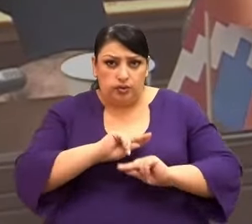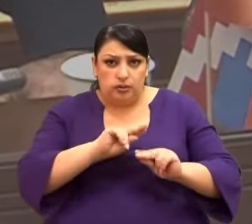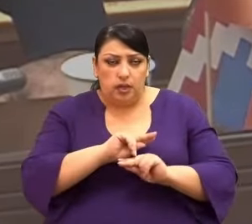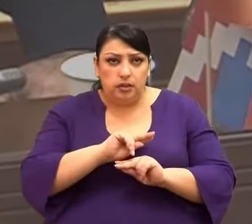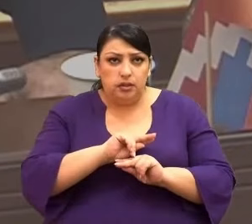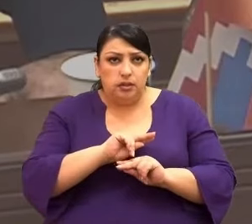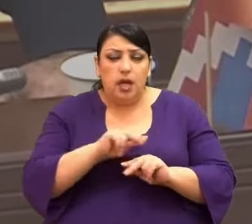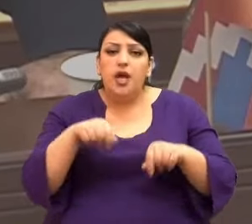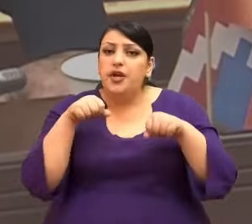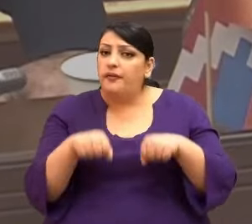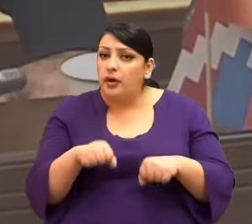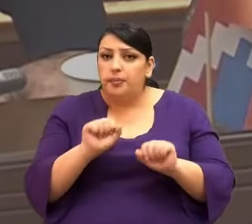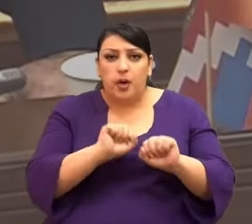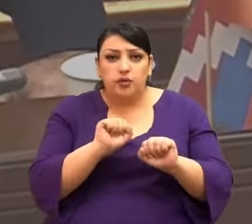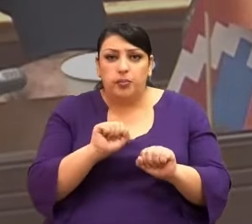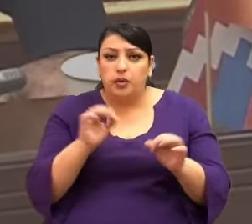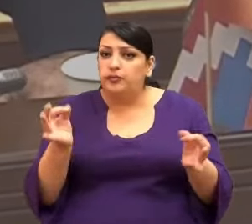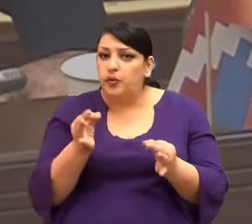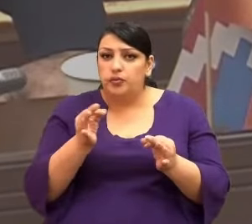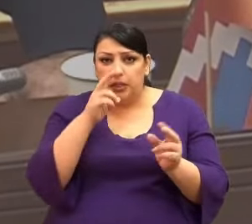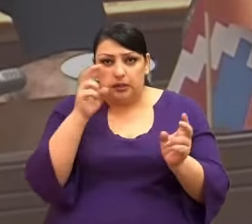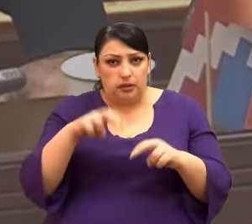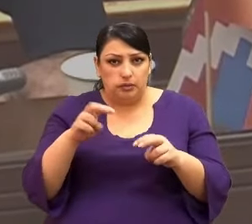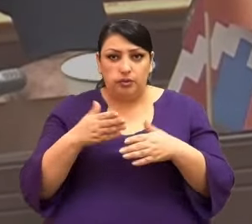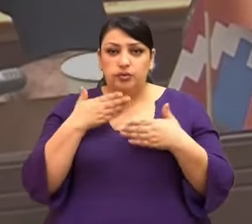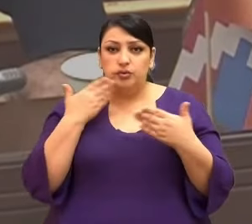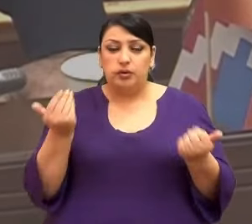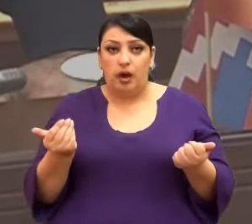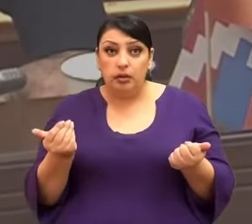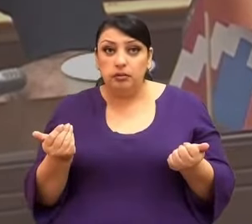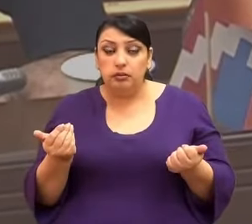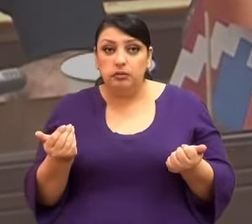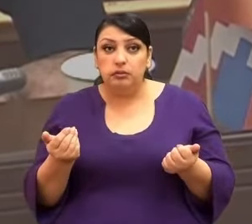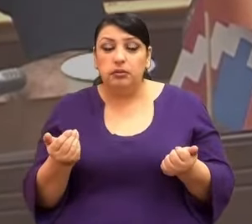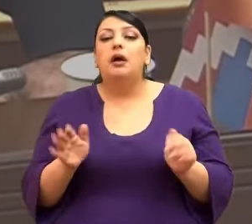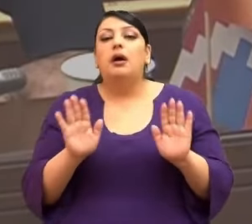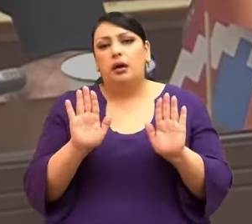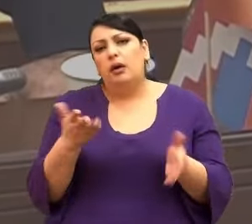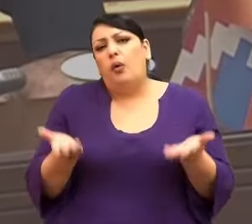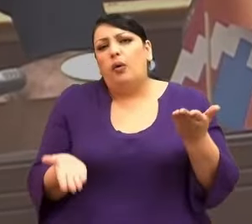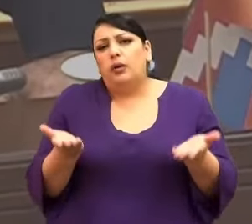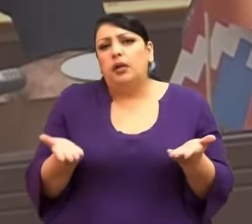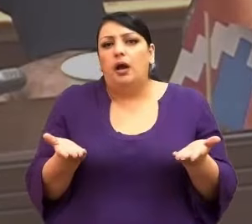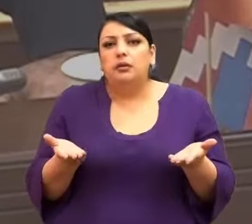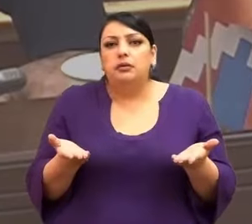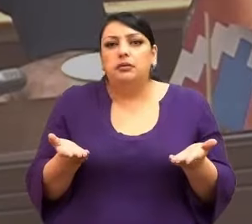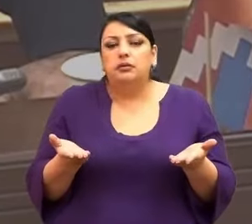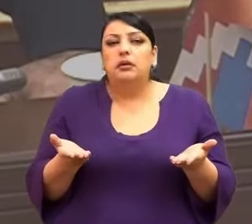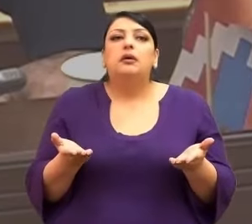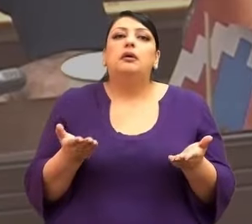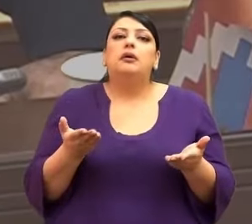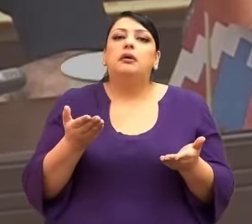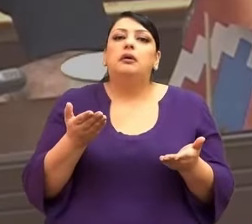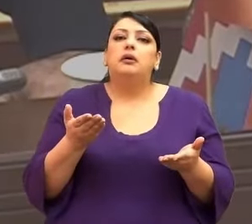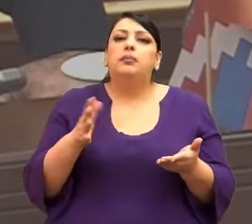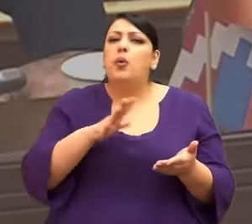պաշտպանության մասով չկա գնահատական, անկամ թե լավ, ենթադրենք, թե բերեցինք, բոլորին